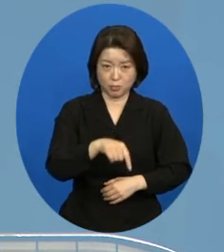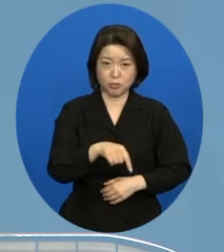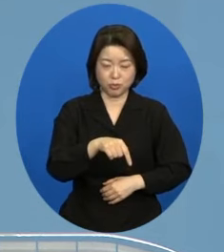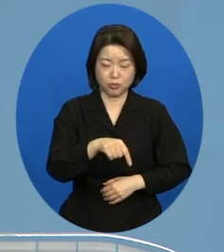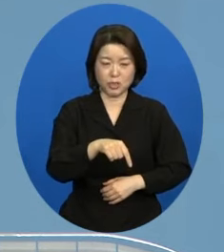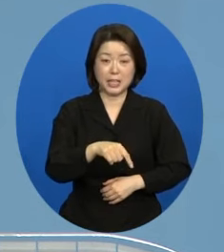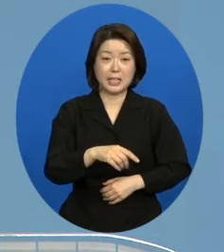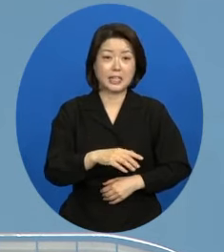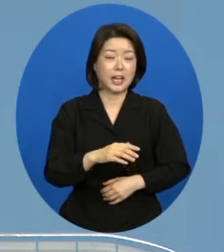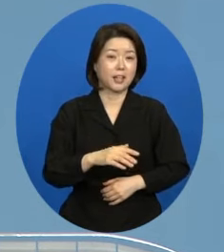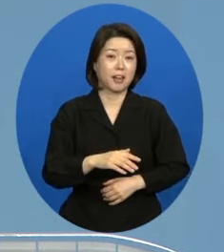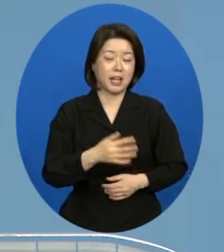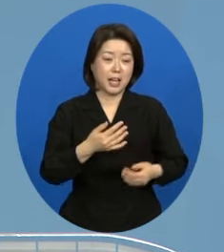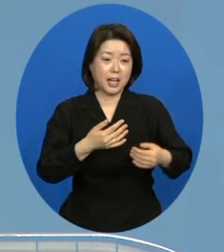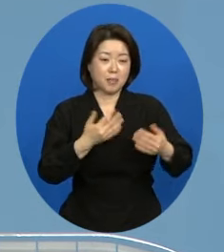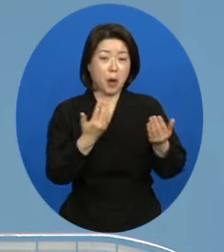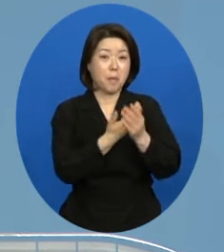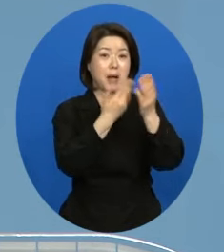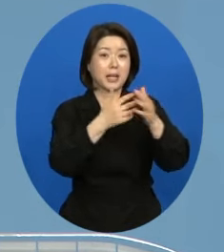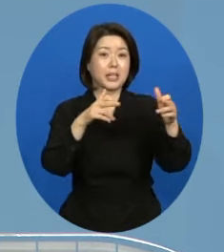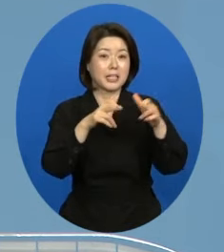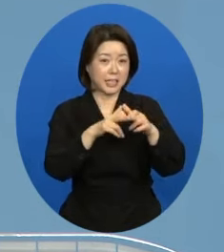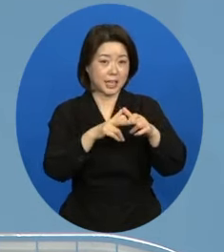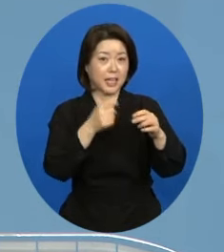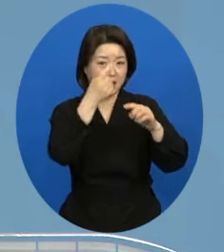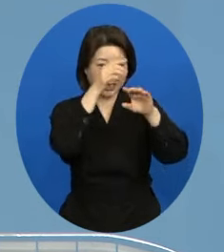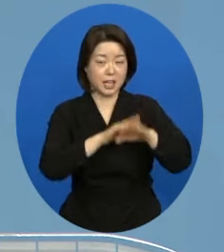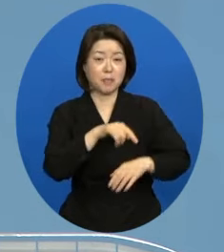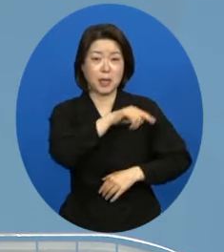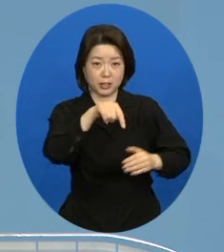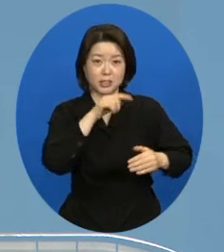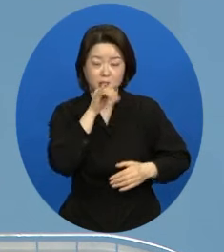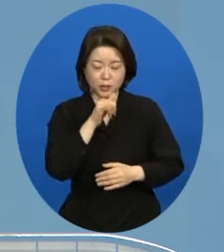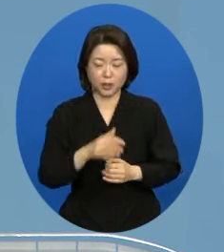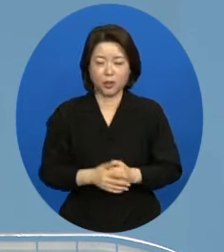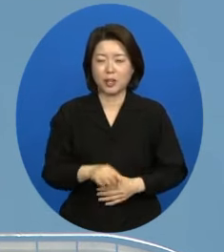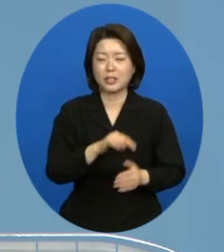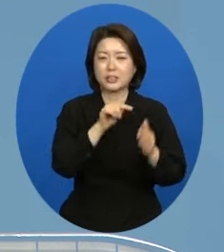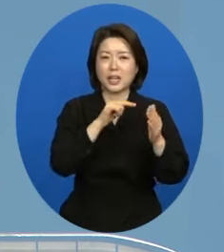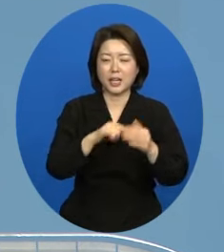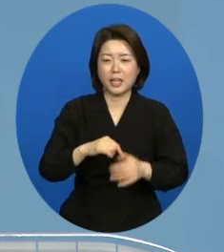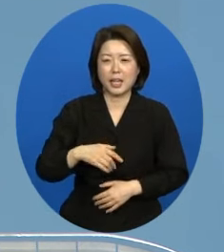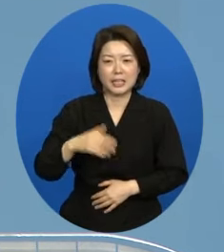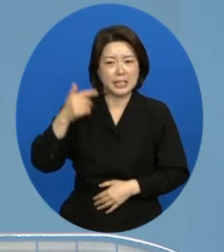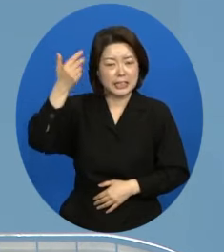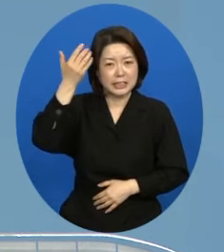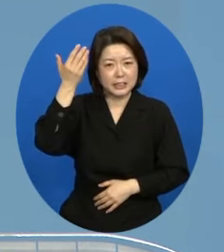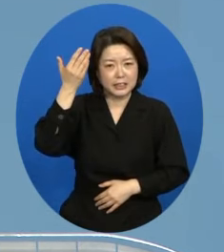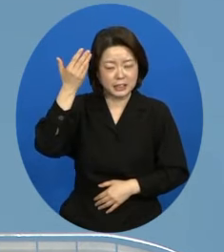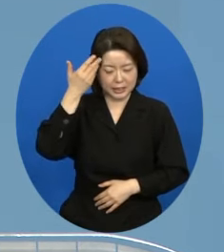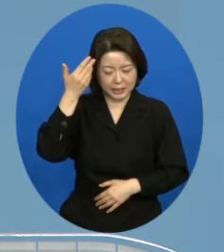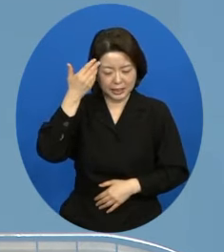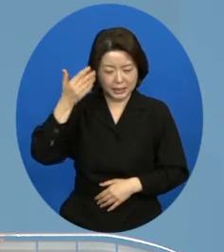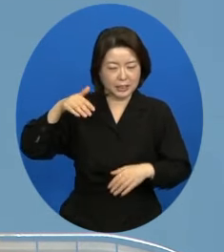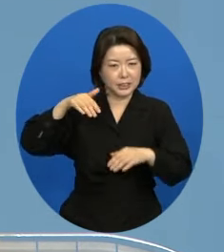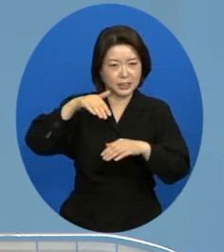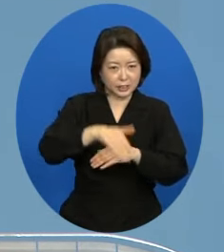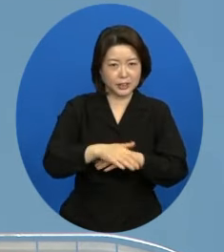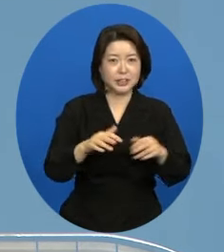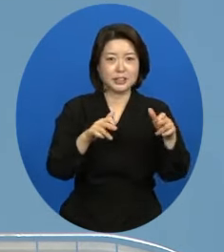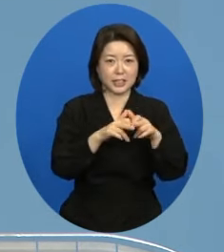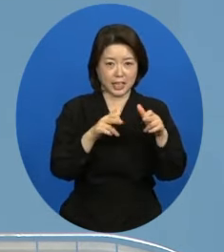허락을 받고 나누고 마추려고 합니다 학생 중에 지적 장애를 가진 13세의 한이라고 하는 여학생이